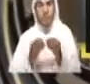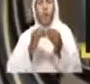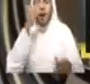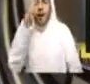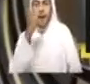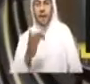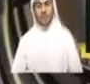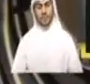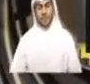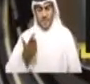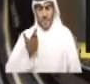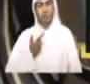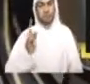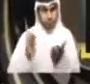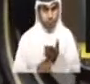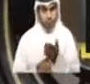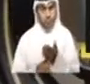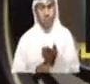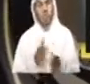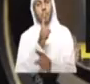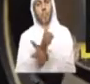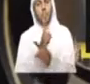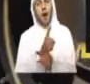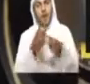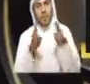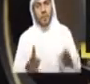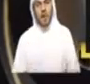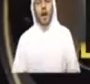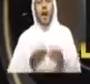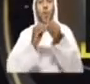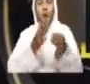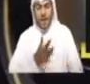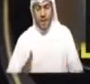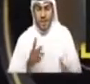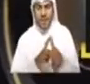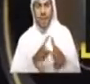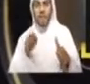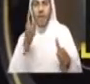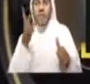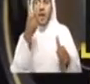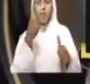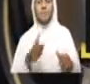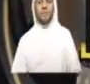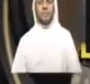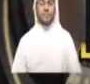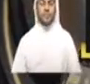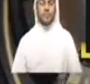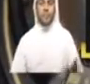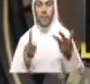الدراسية. يوم الثلاثاء هو دوام المعلمين برياض الأطفال والمرحلتين الابتدائية